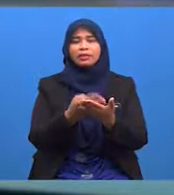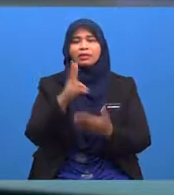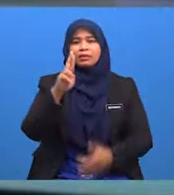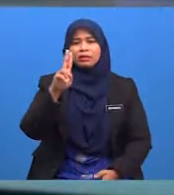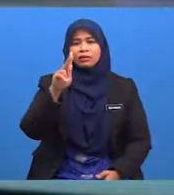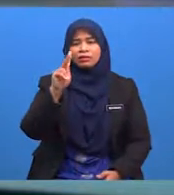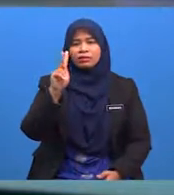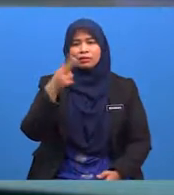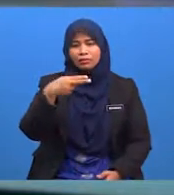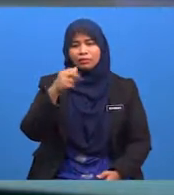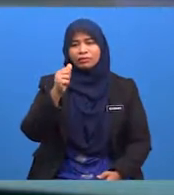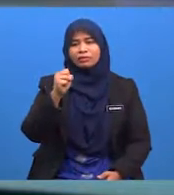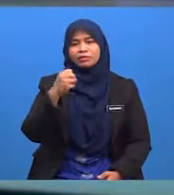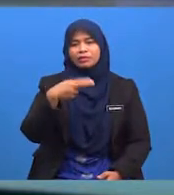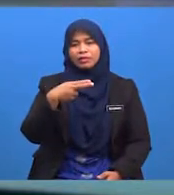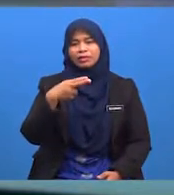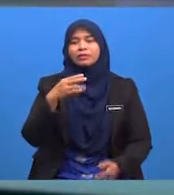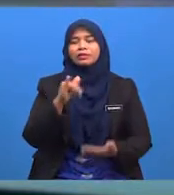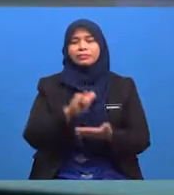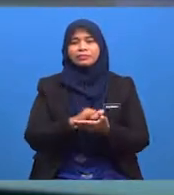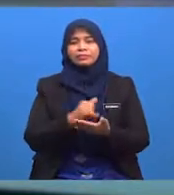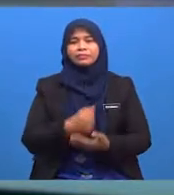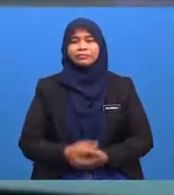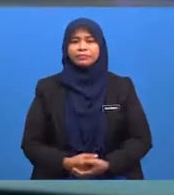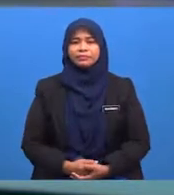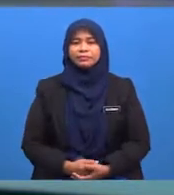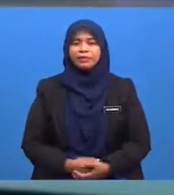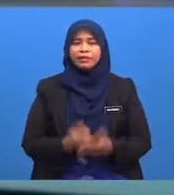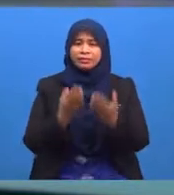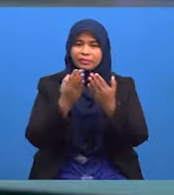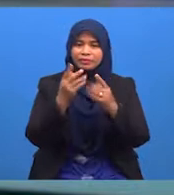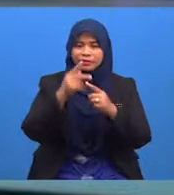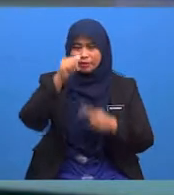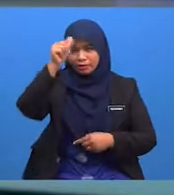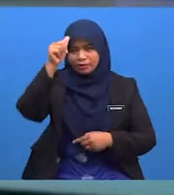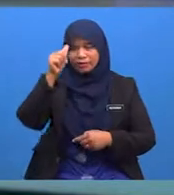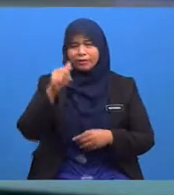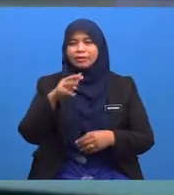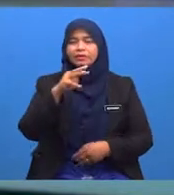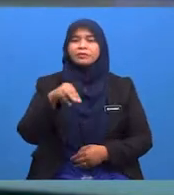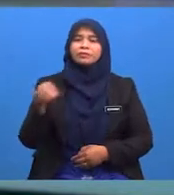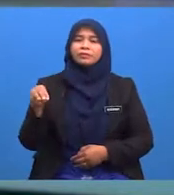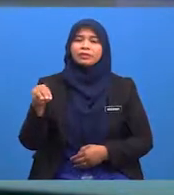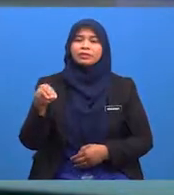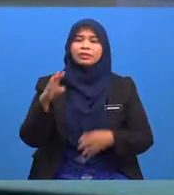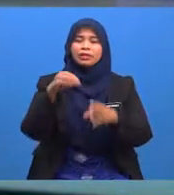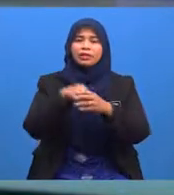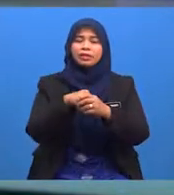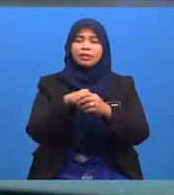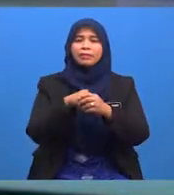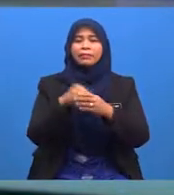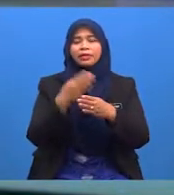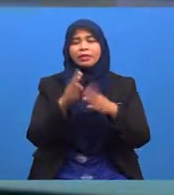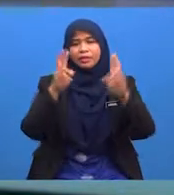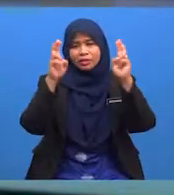Islam serta hikmah rukhsah tersebut kan? Alhamdulillah. Murid-murid, dalam subtopik